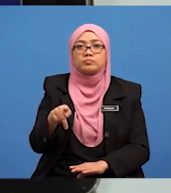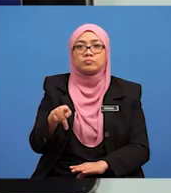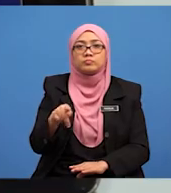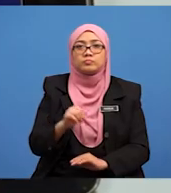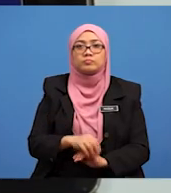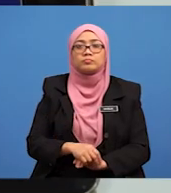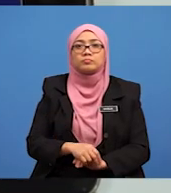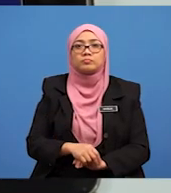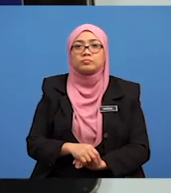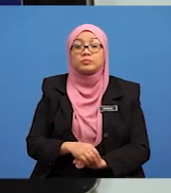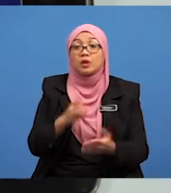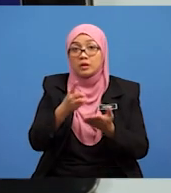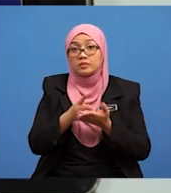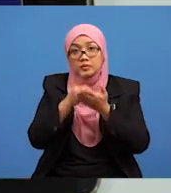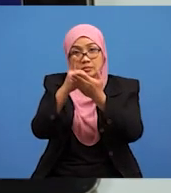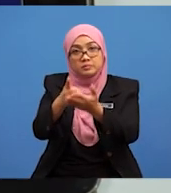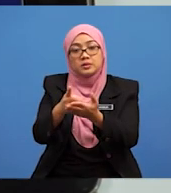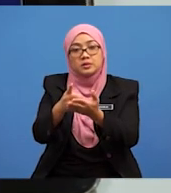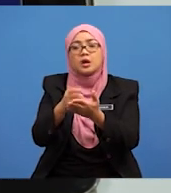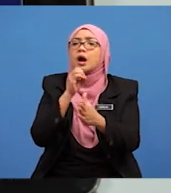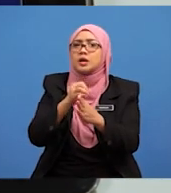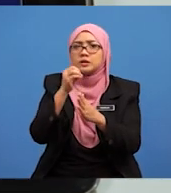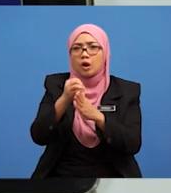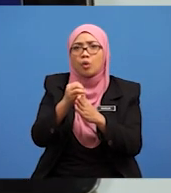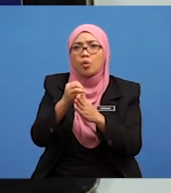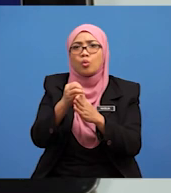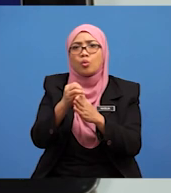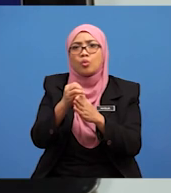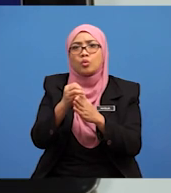sama ada menerima atau